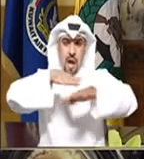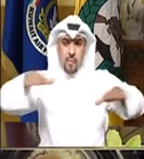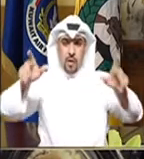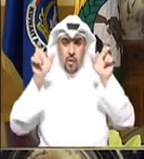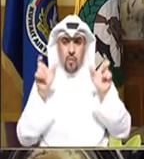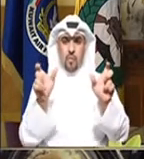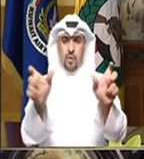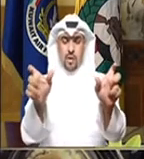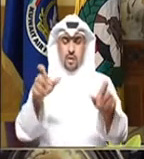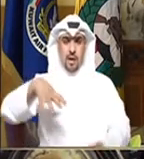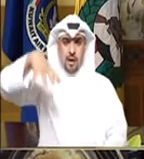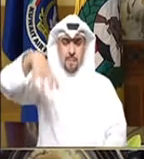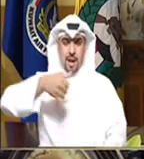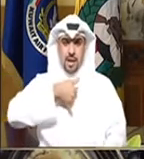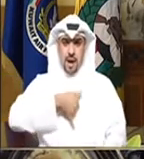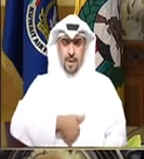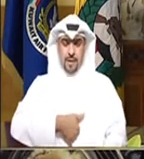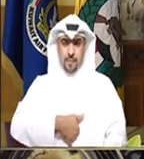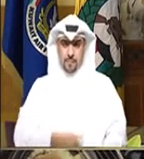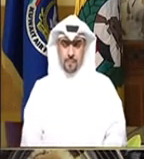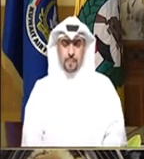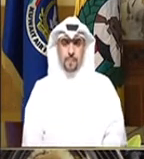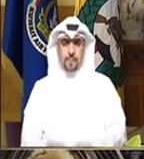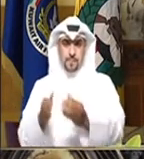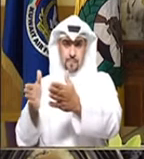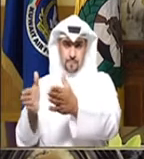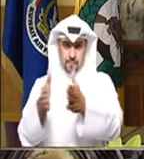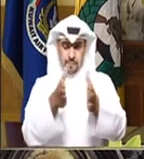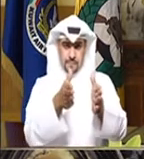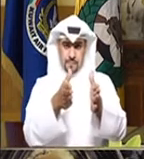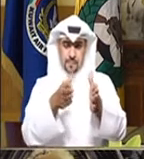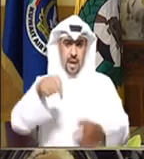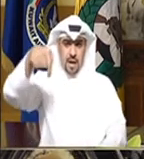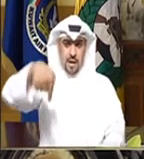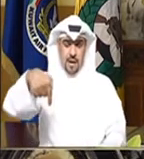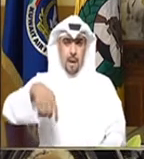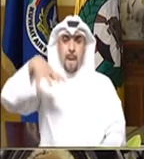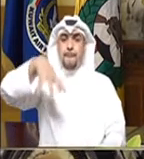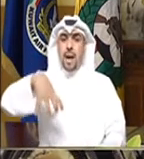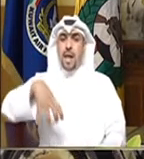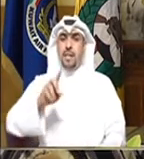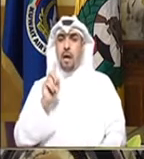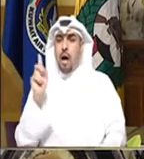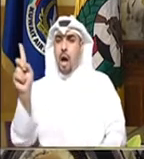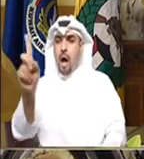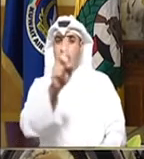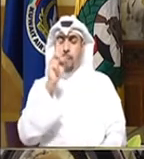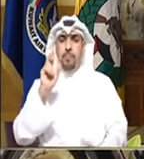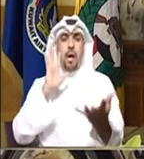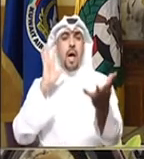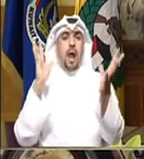ربوع اليمن الشقيق. وإذا كان عالمنا الإسلامي يشهد اليوم